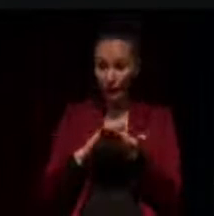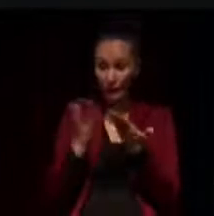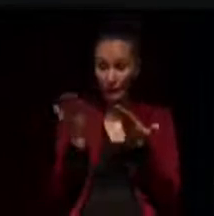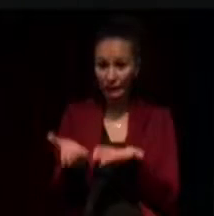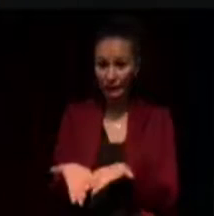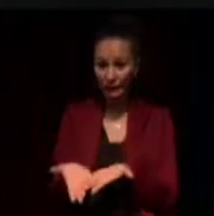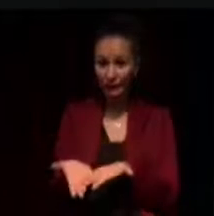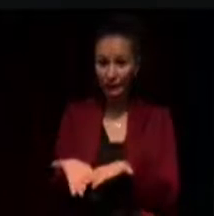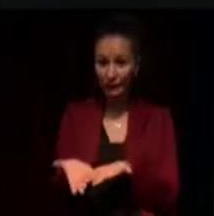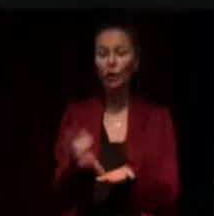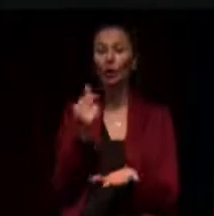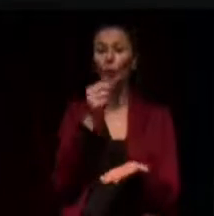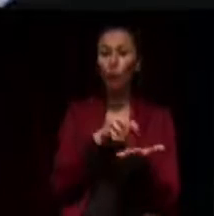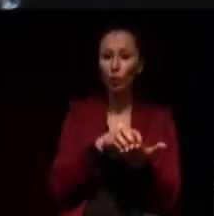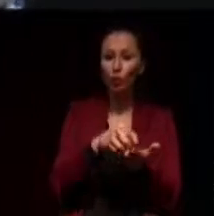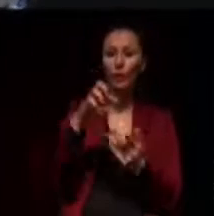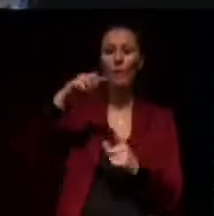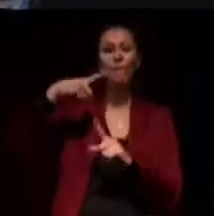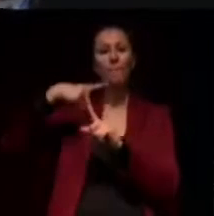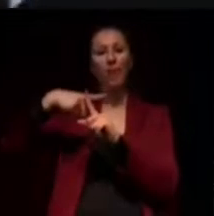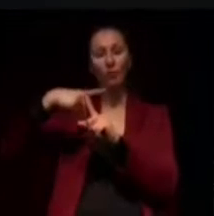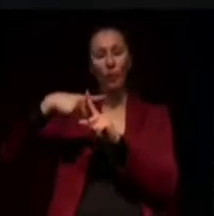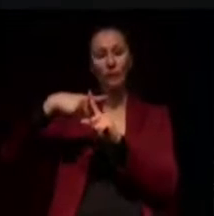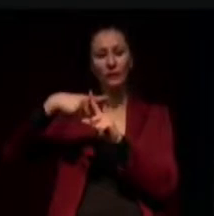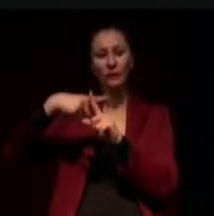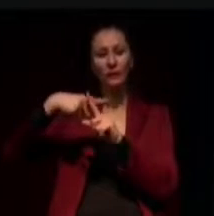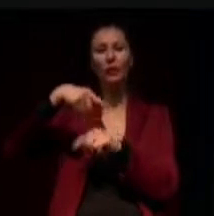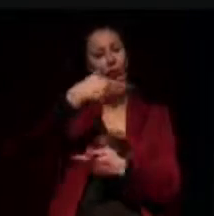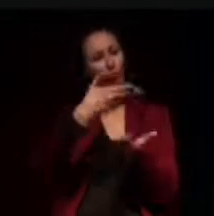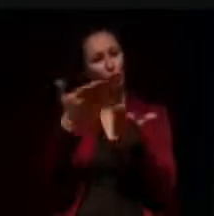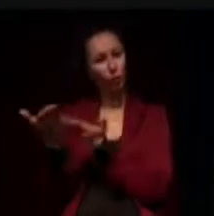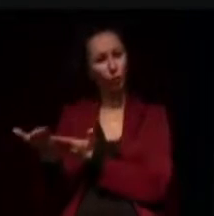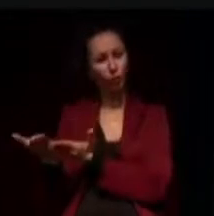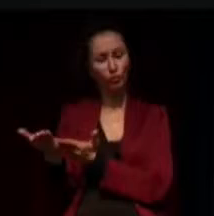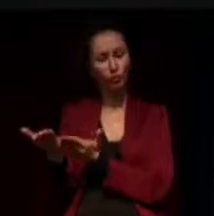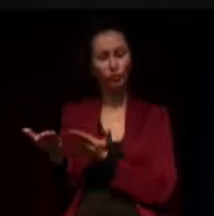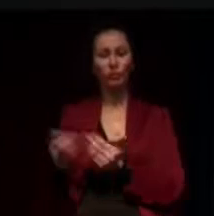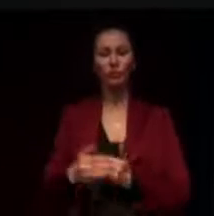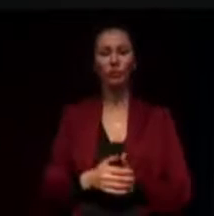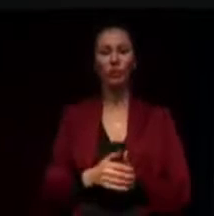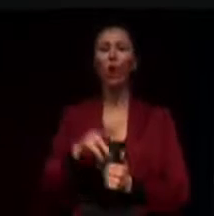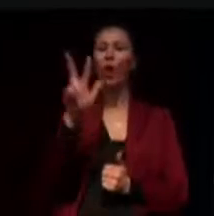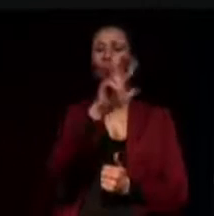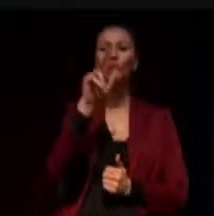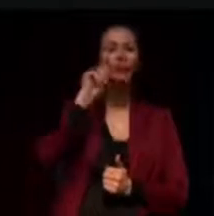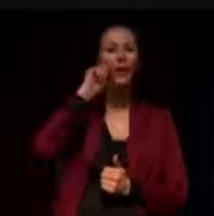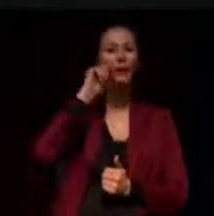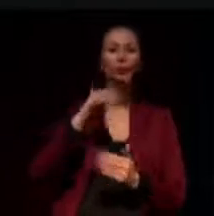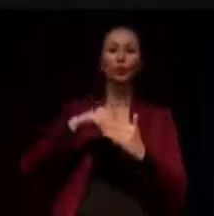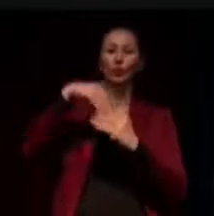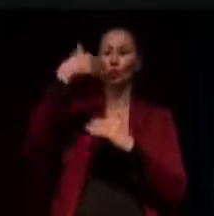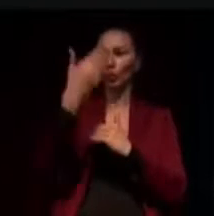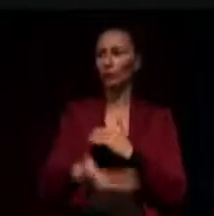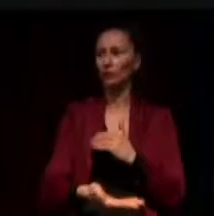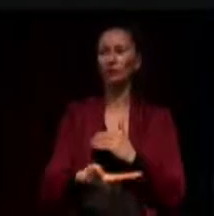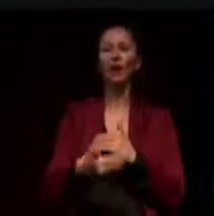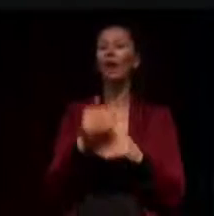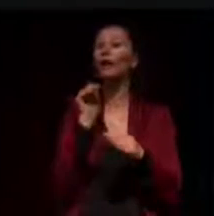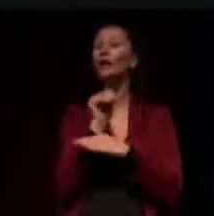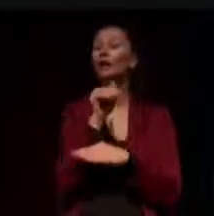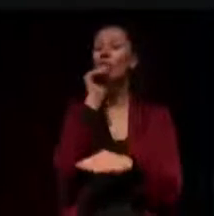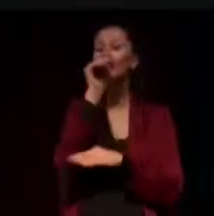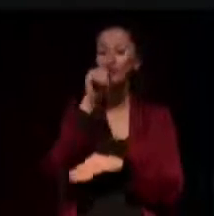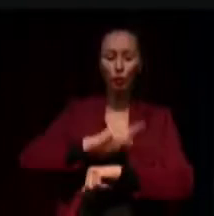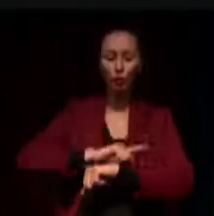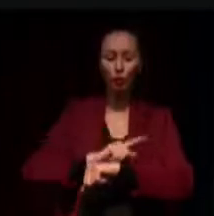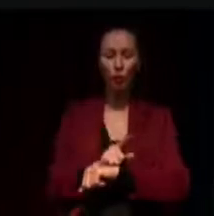Düzeltirseniz bütçeyi ve performansı buyurun 30 Ekim sonrasında